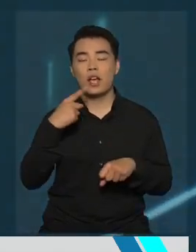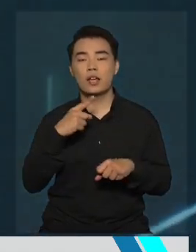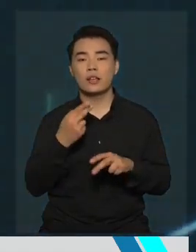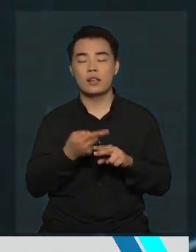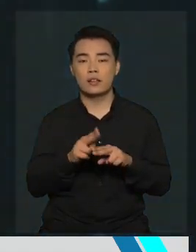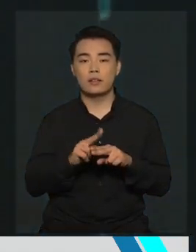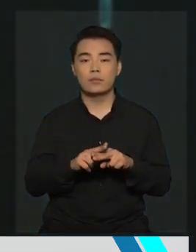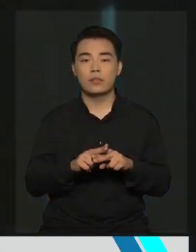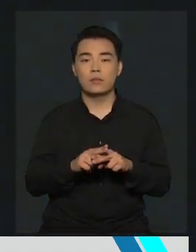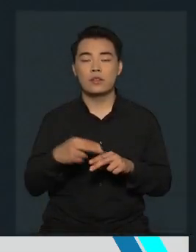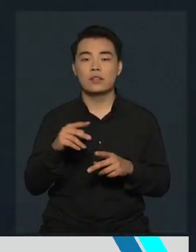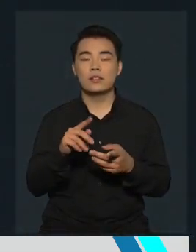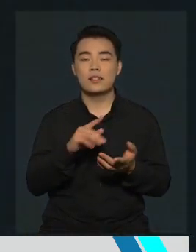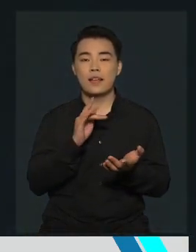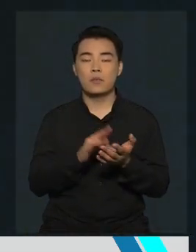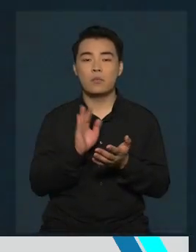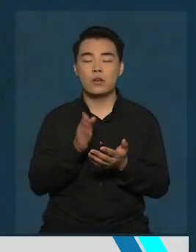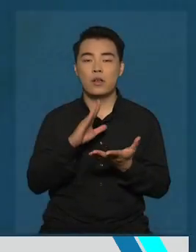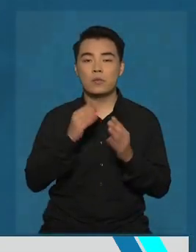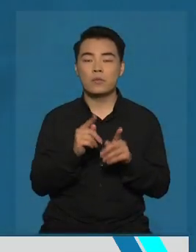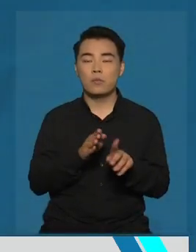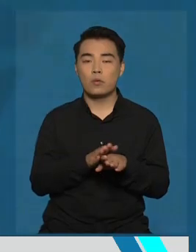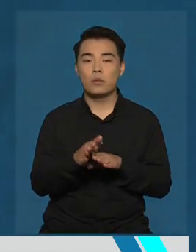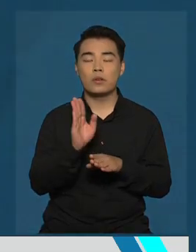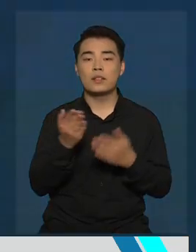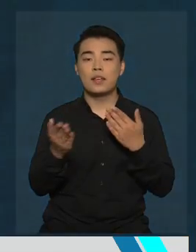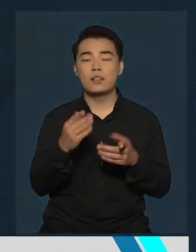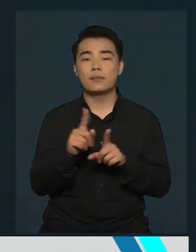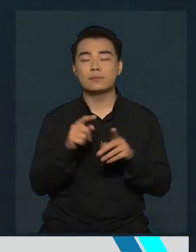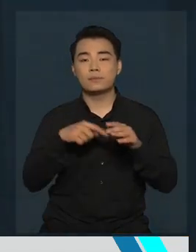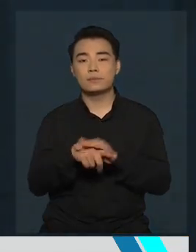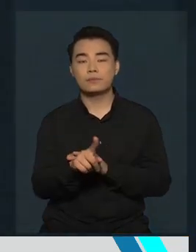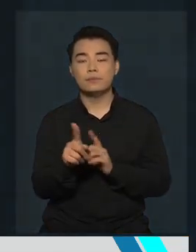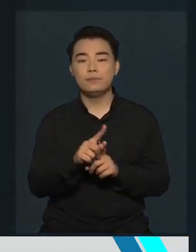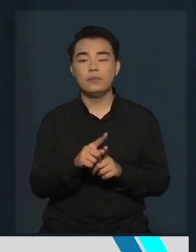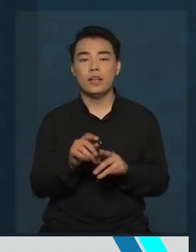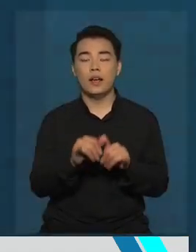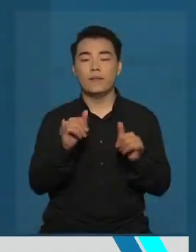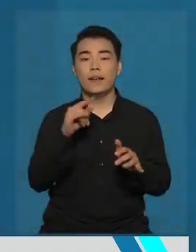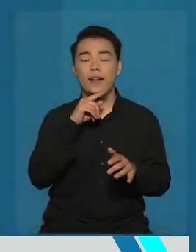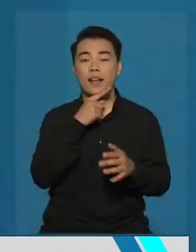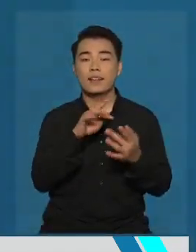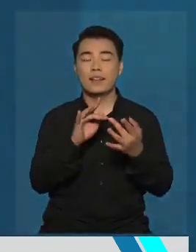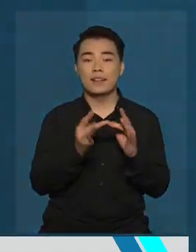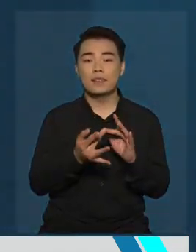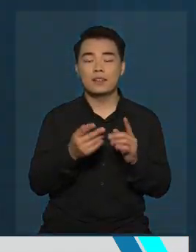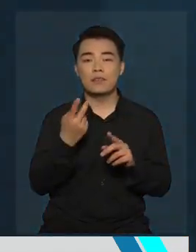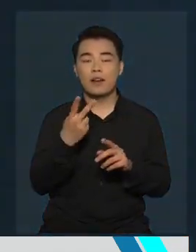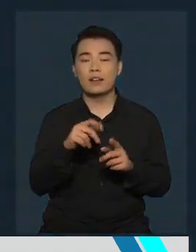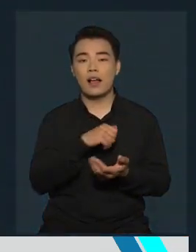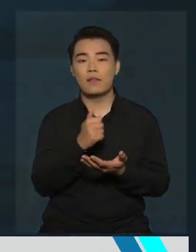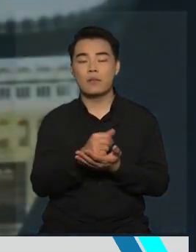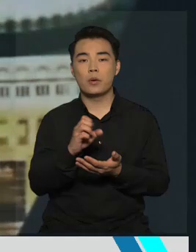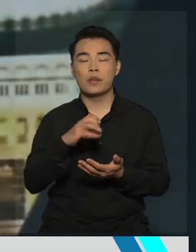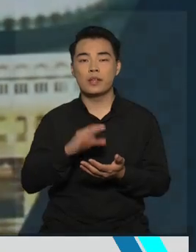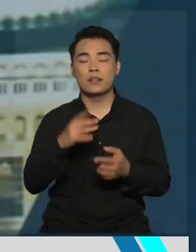эта цель будет достигнута. Да? Но что касается цифровизации отраслей экономики, то здесь два момента. Первый момент –